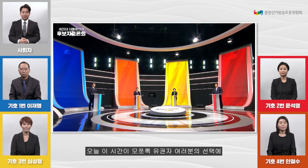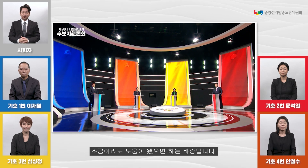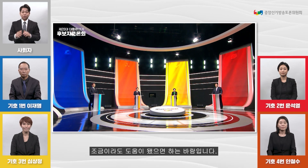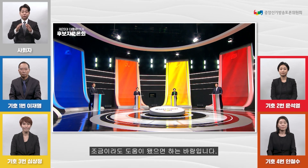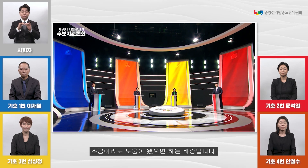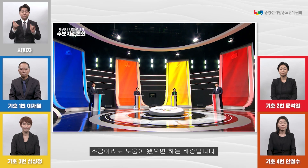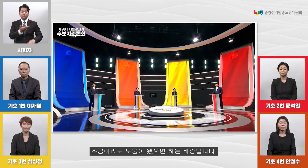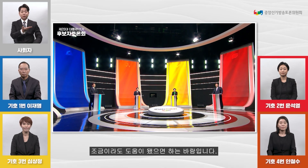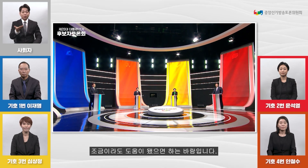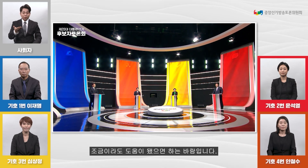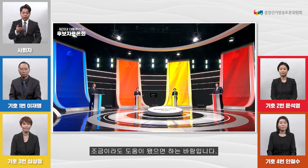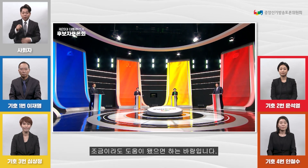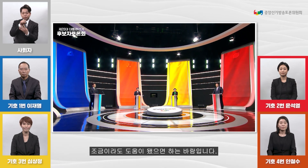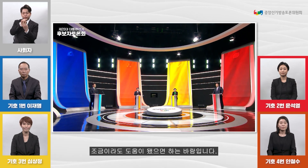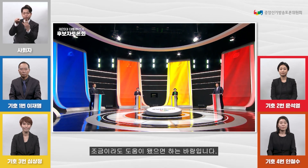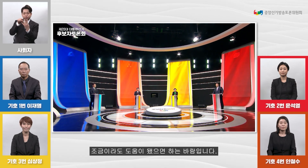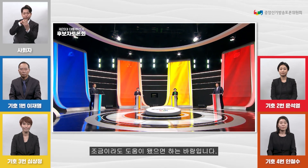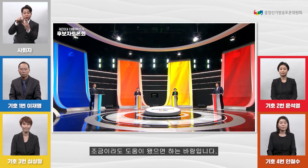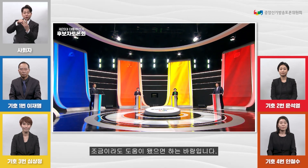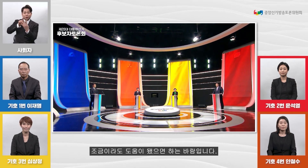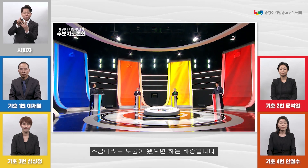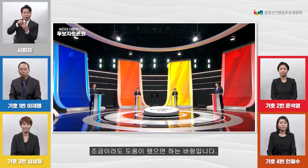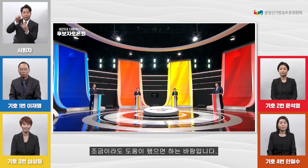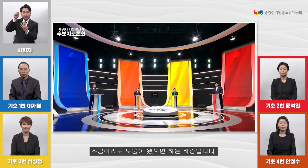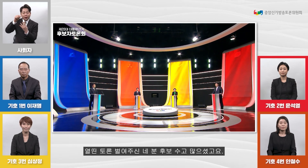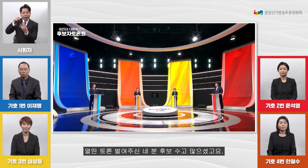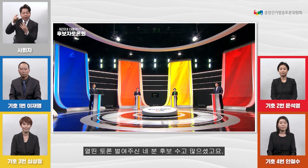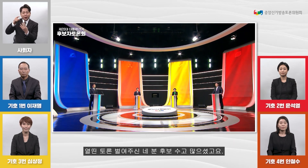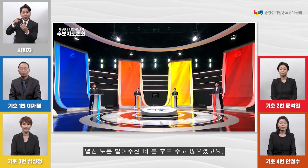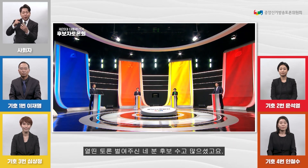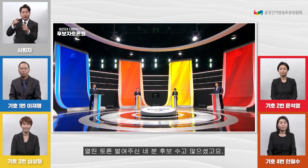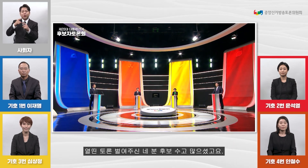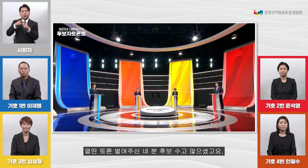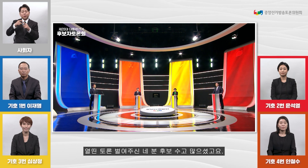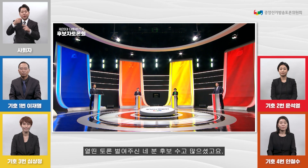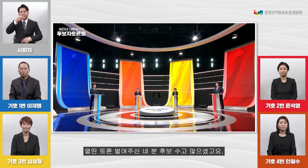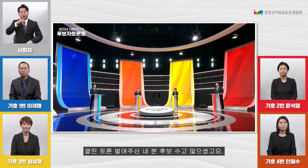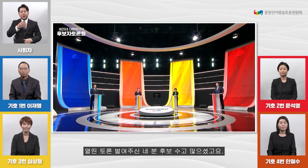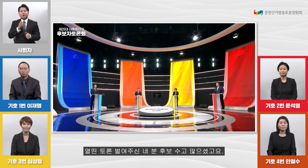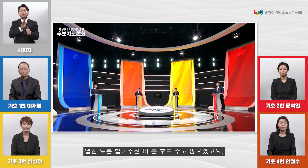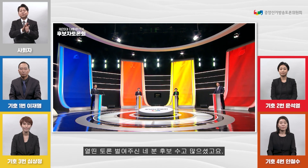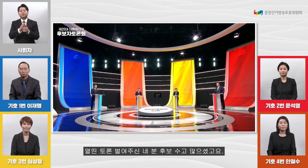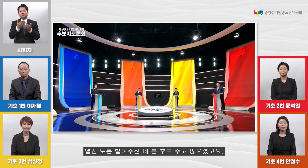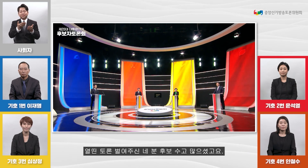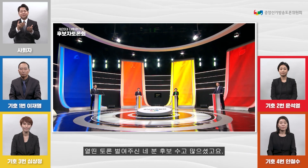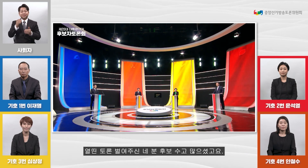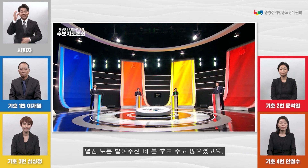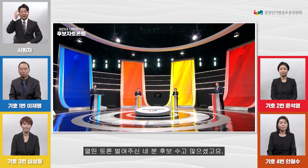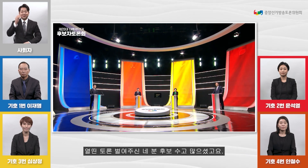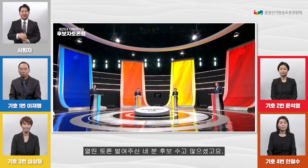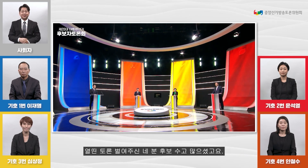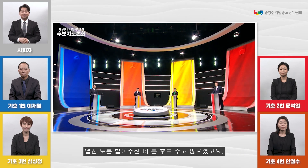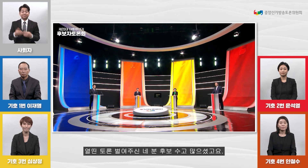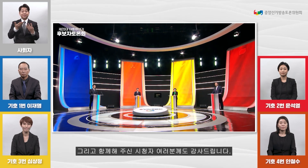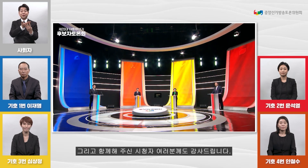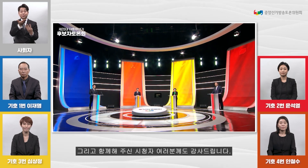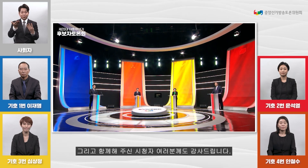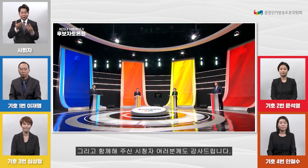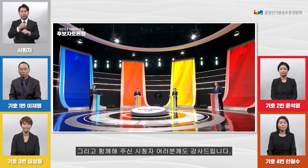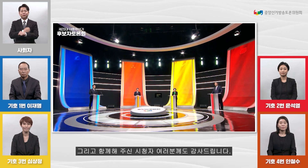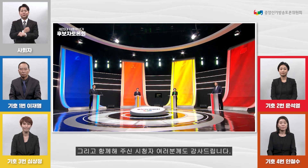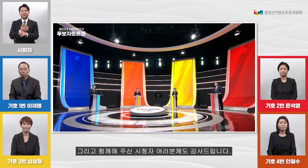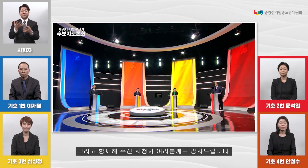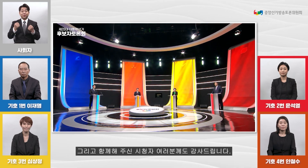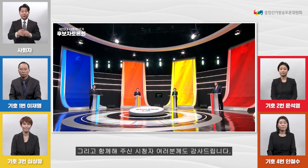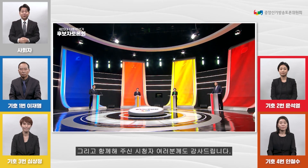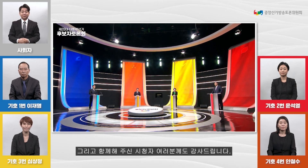선택에 조금이라도 도움이 됐으면 하는 바람입니다. 열띤 토론 벌여주신 네 분 후보 수고 많으셨고요. 그리고